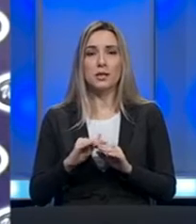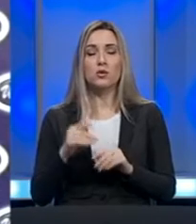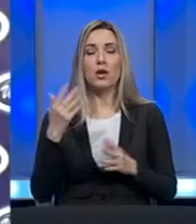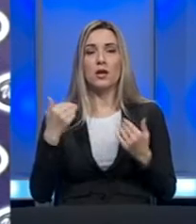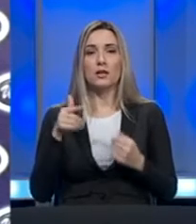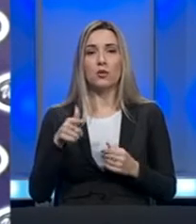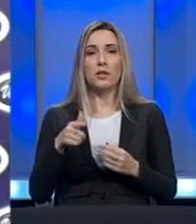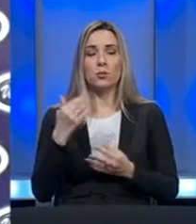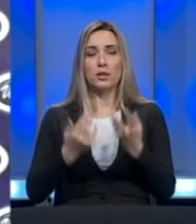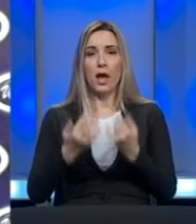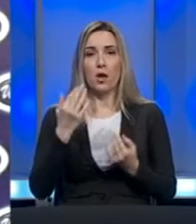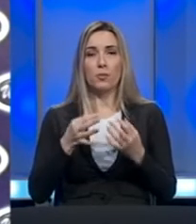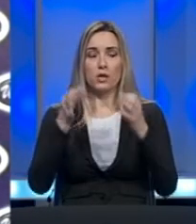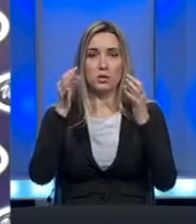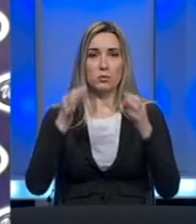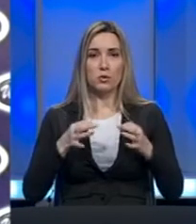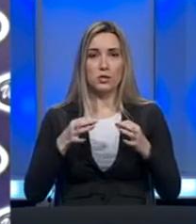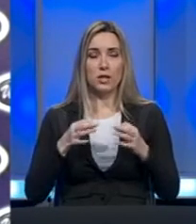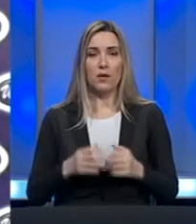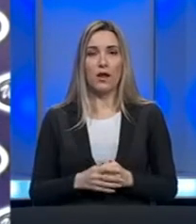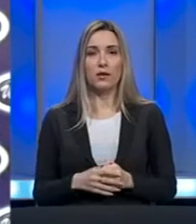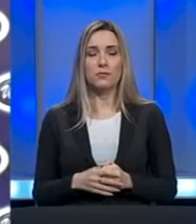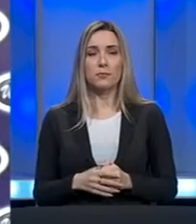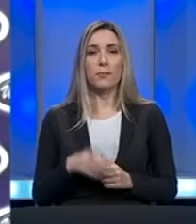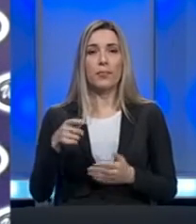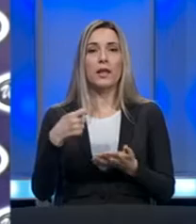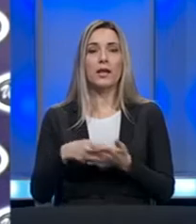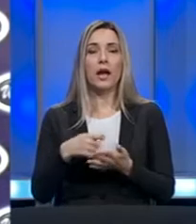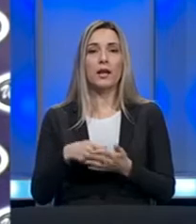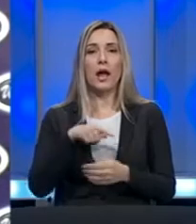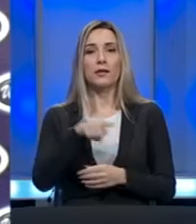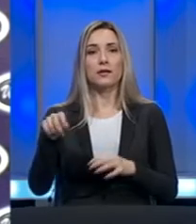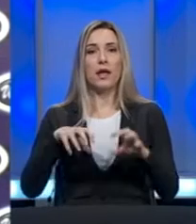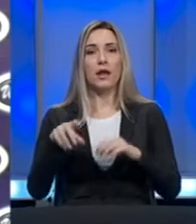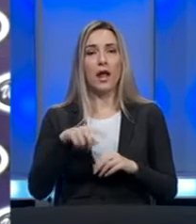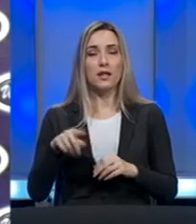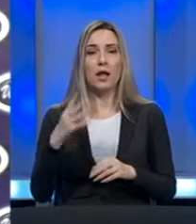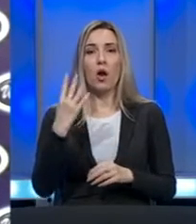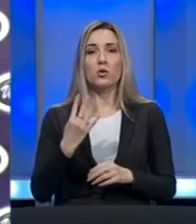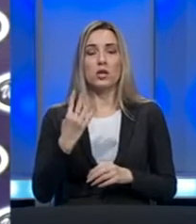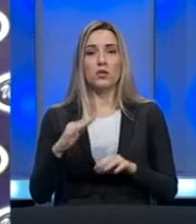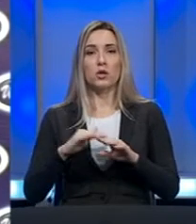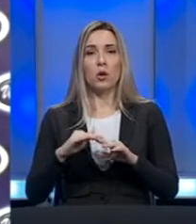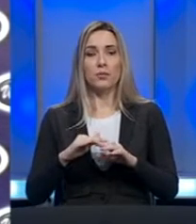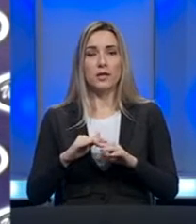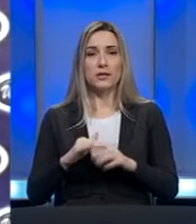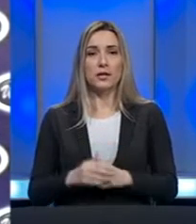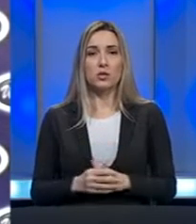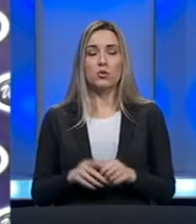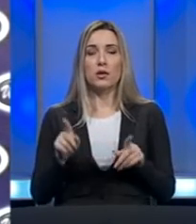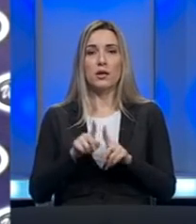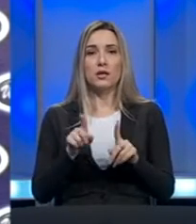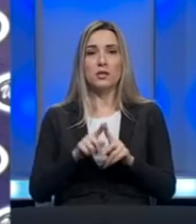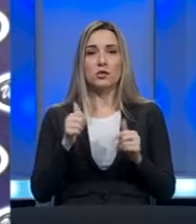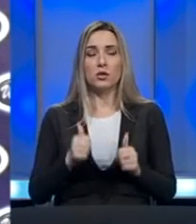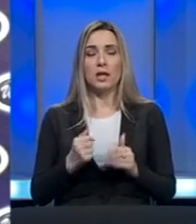da smo taj obračun ispoštivali i nagradili smo te radnike. Međutim, u četvrtom mjesecu isto